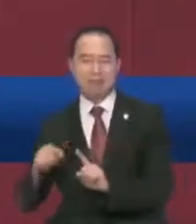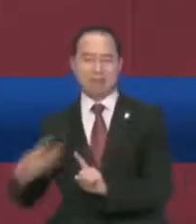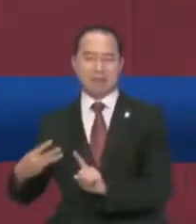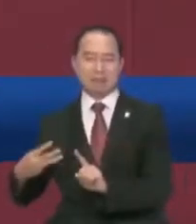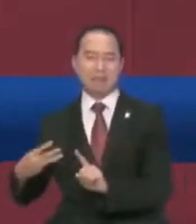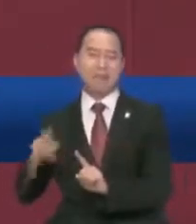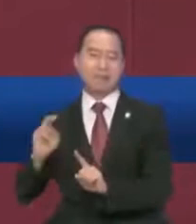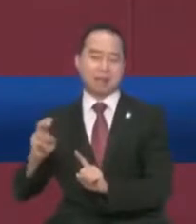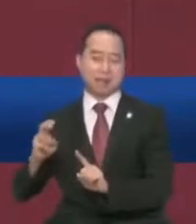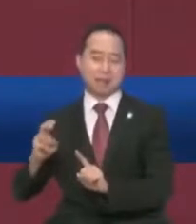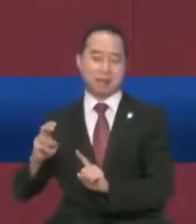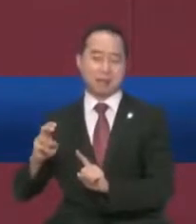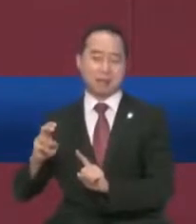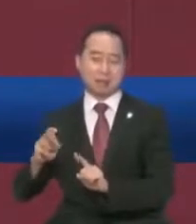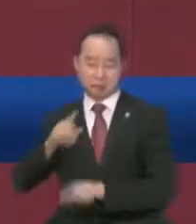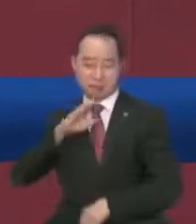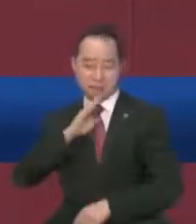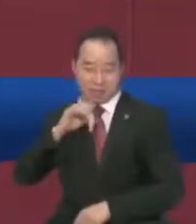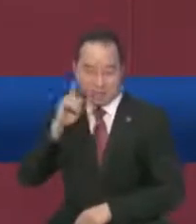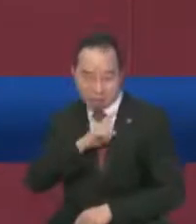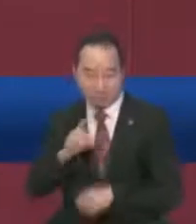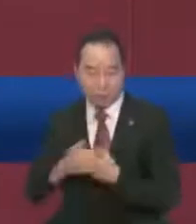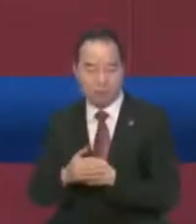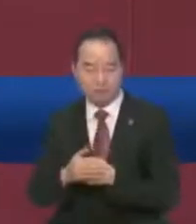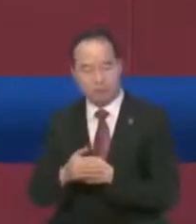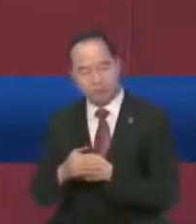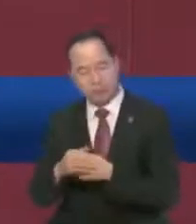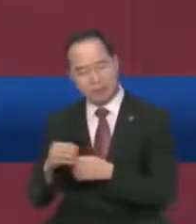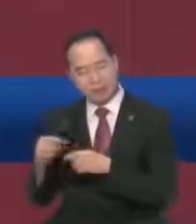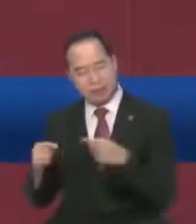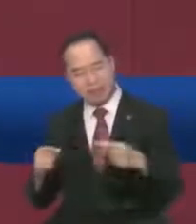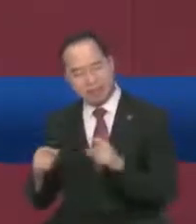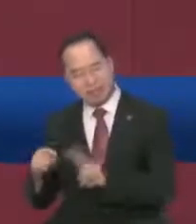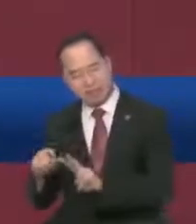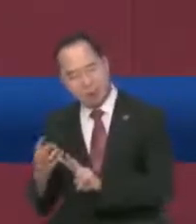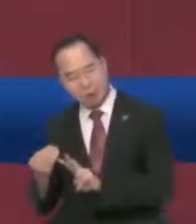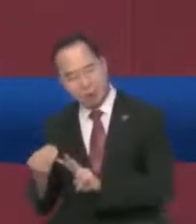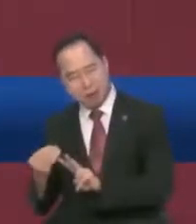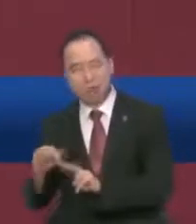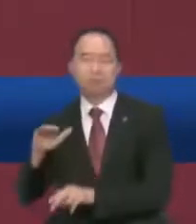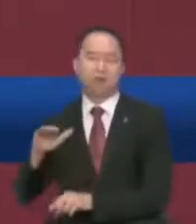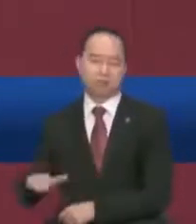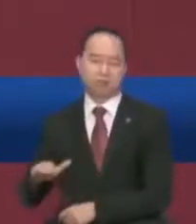최악의 경우 마이너스 2.2%까지 추락할 것으로 예측했습니다.